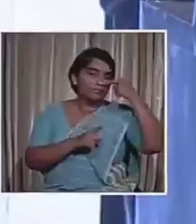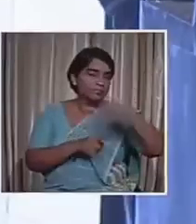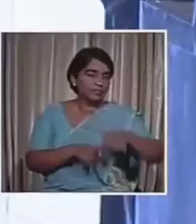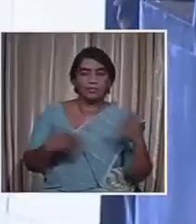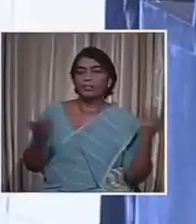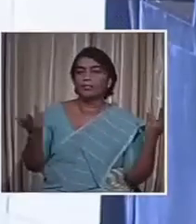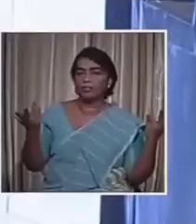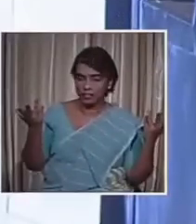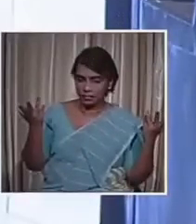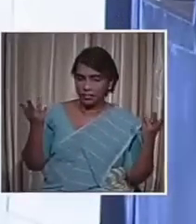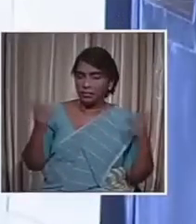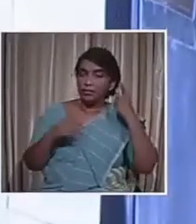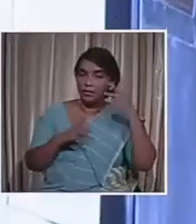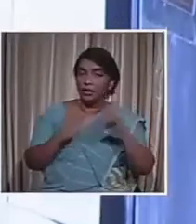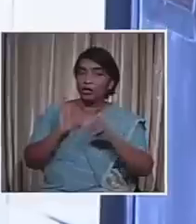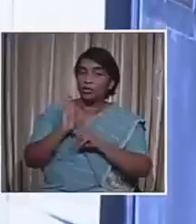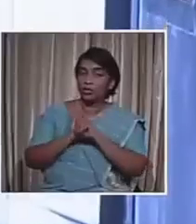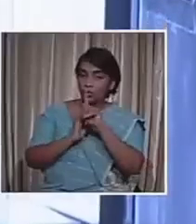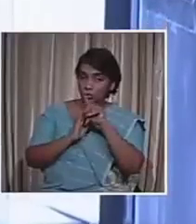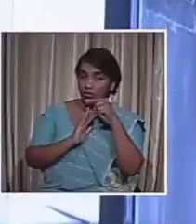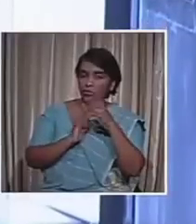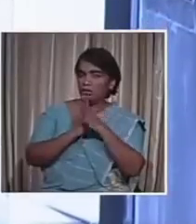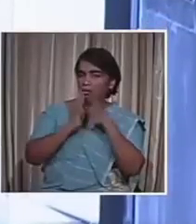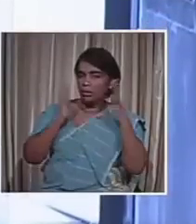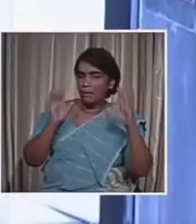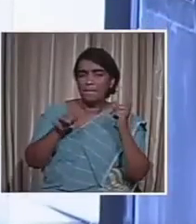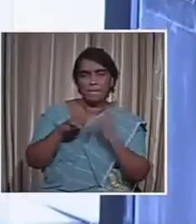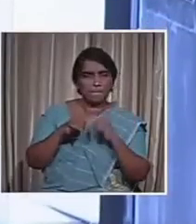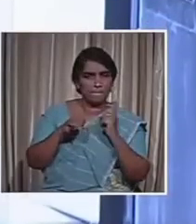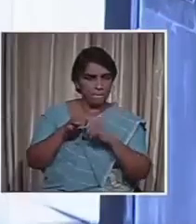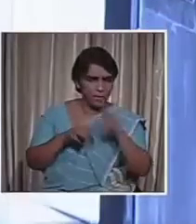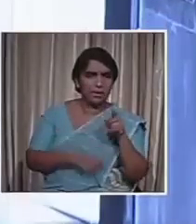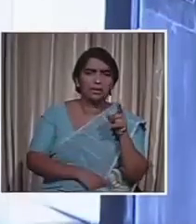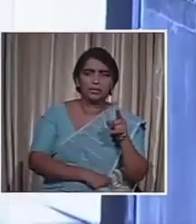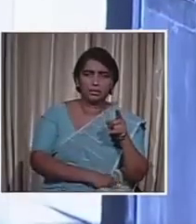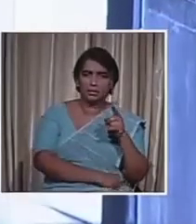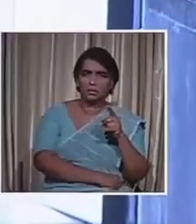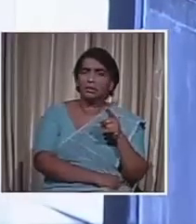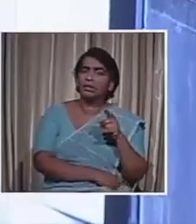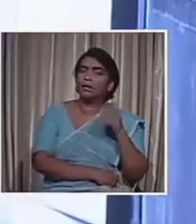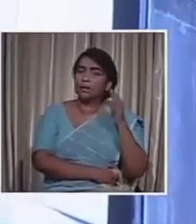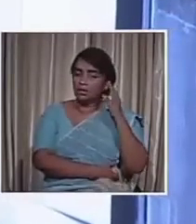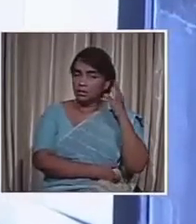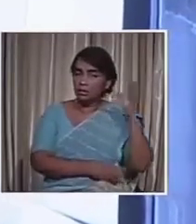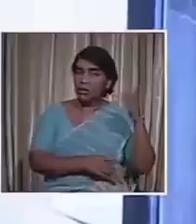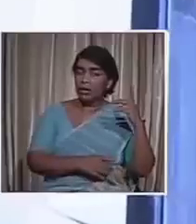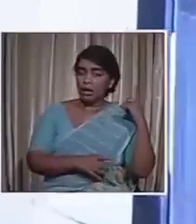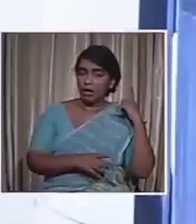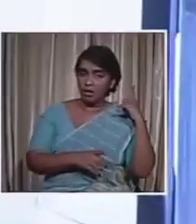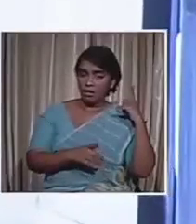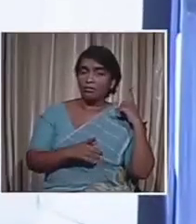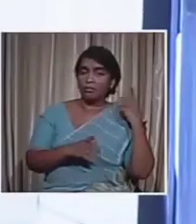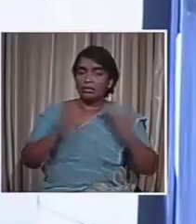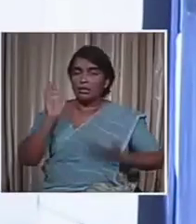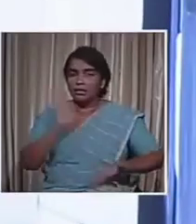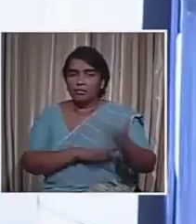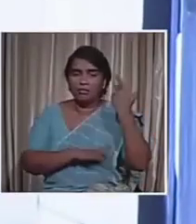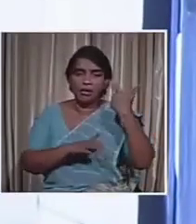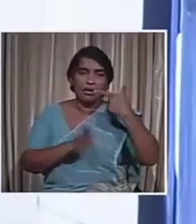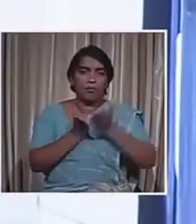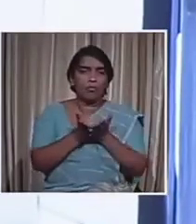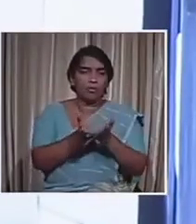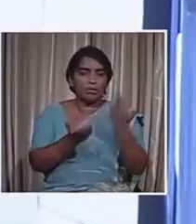நாட்டில் நிலவுகின்ற எரிபொருள் தட்டுப்பாட்டால் கடற்படையினருக்கு ரோந்து நடவடிக்கையில் ஈடுபட முடியாது உள்ளது. இந்நிலையில் வடக்கு கடற்பரப்பை இந்திய